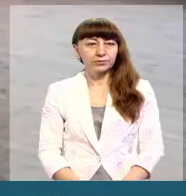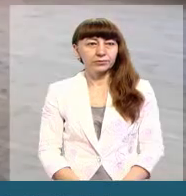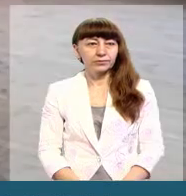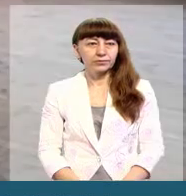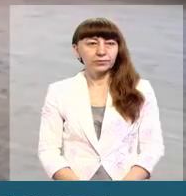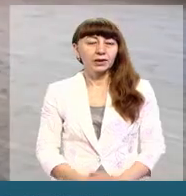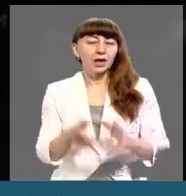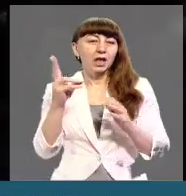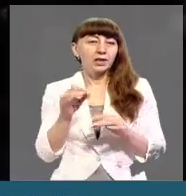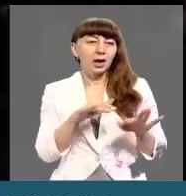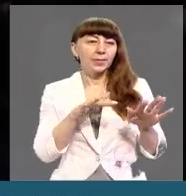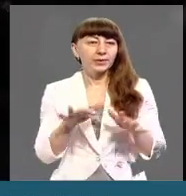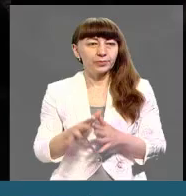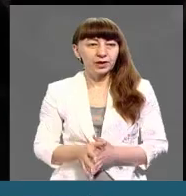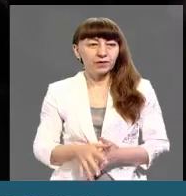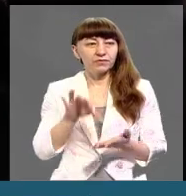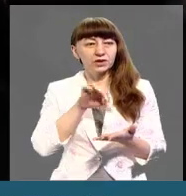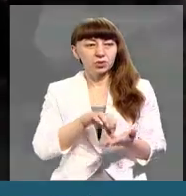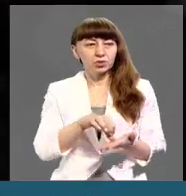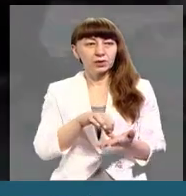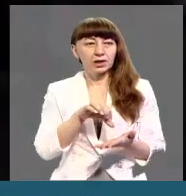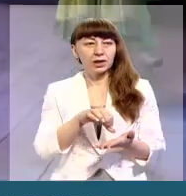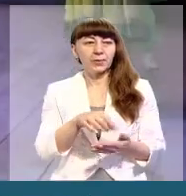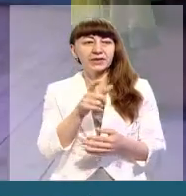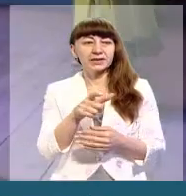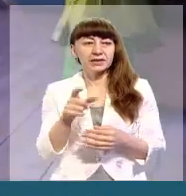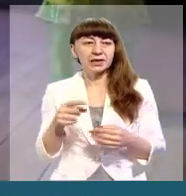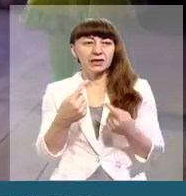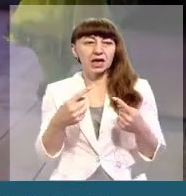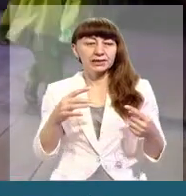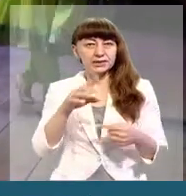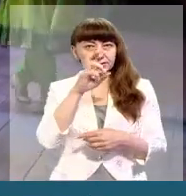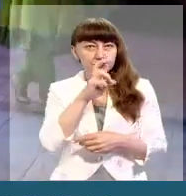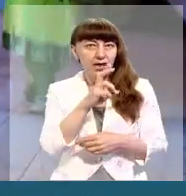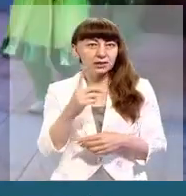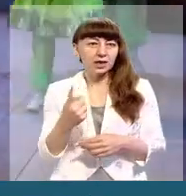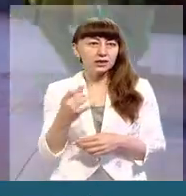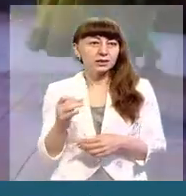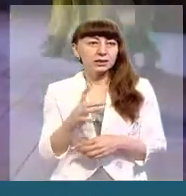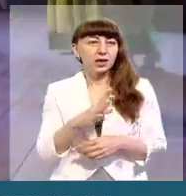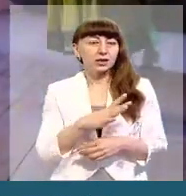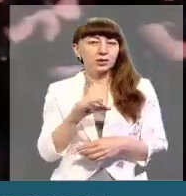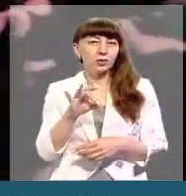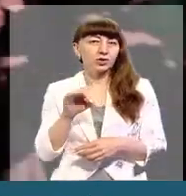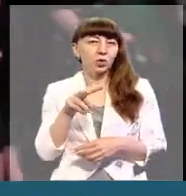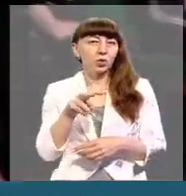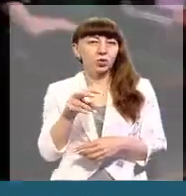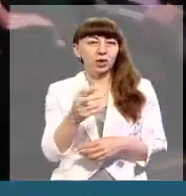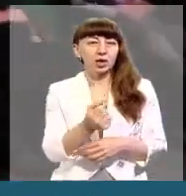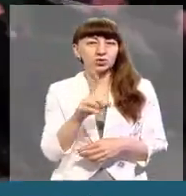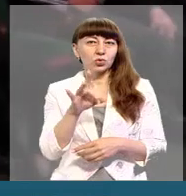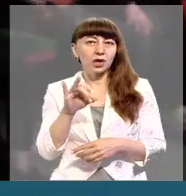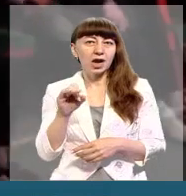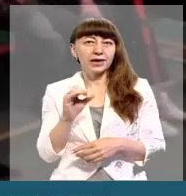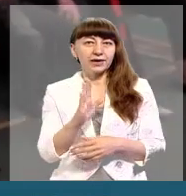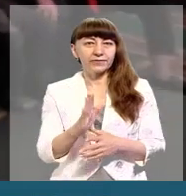Іс-шарада әр елден келген этнос өкілдері өз өнерлерін көрсетті. Соның бірі Ниматолла Зікрулаев. Өзге ұлт өкілі болса да Абайдың көзінің